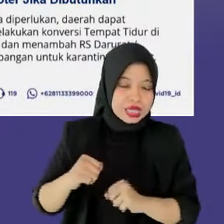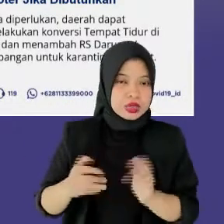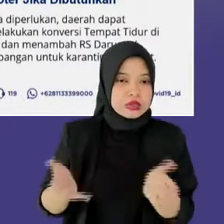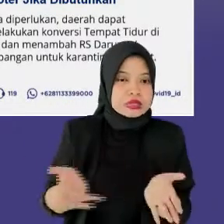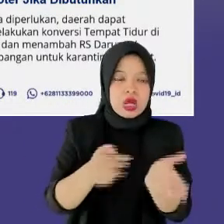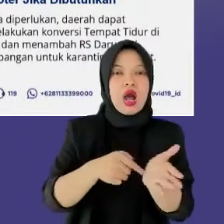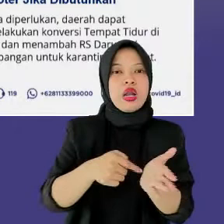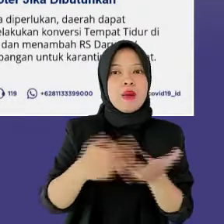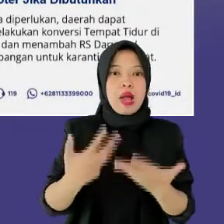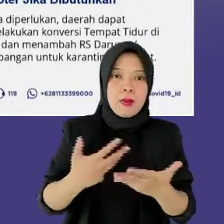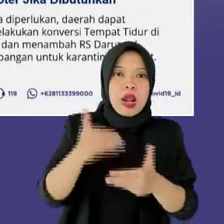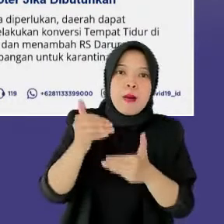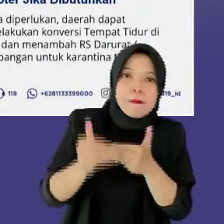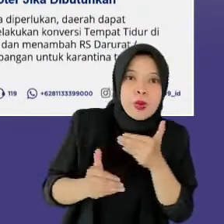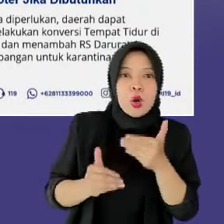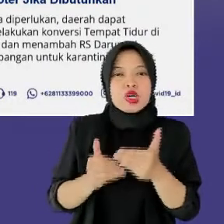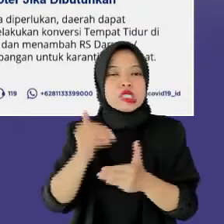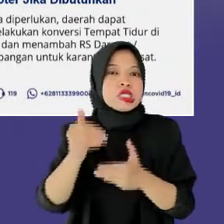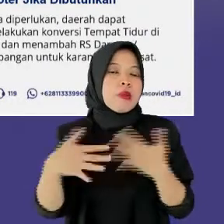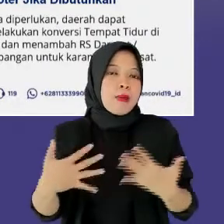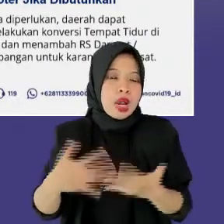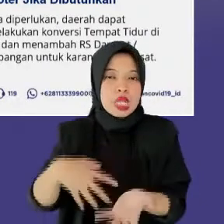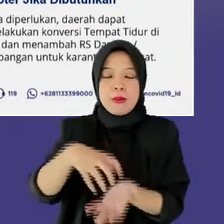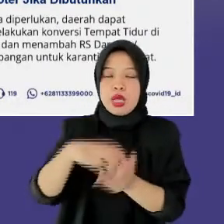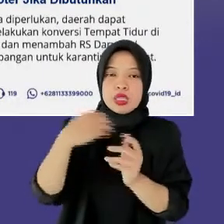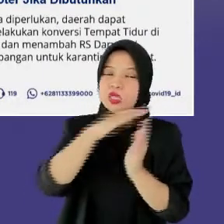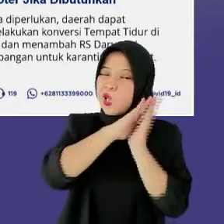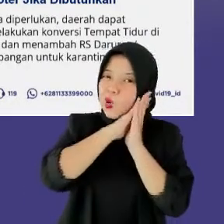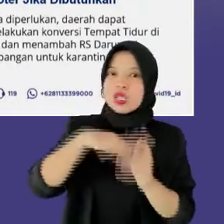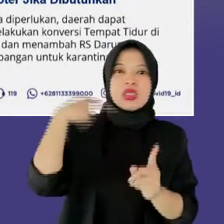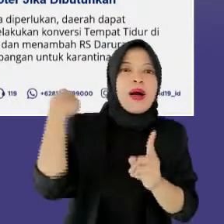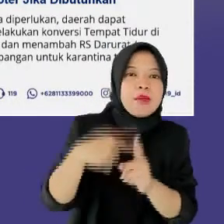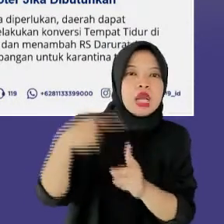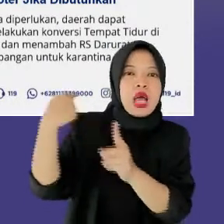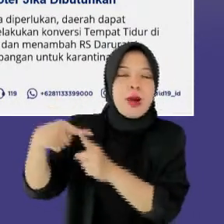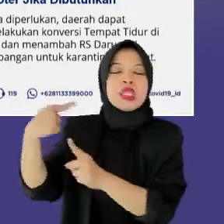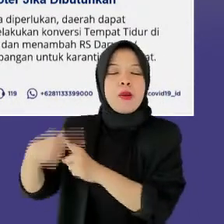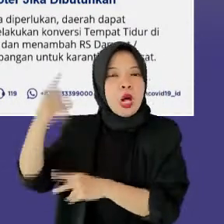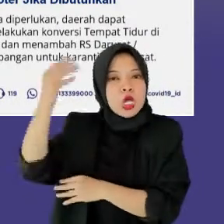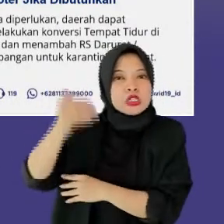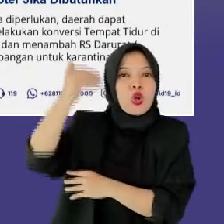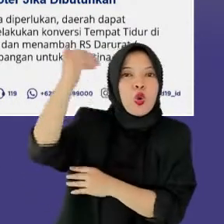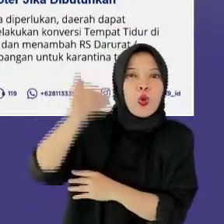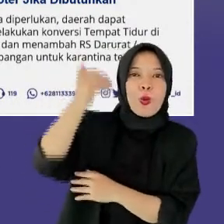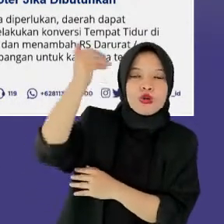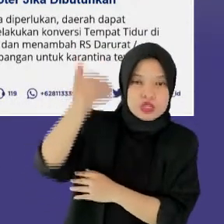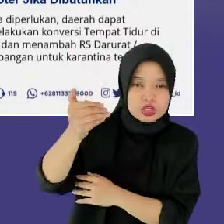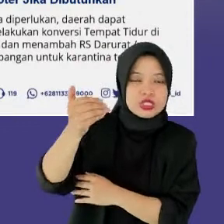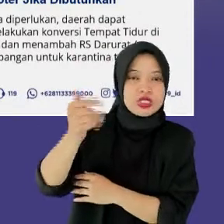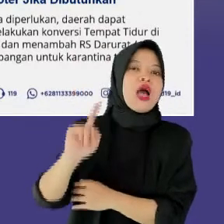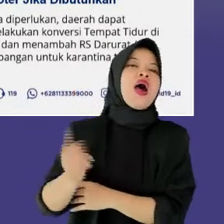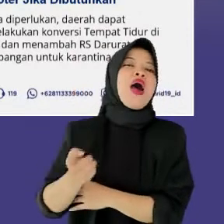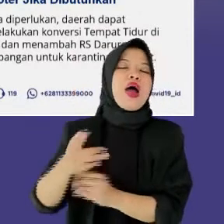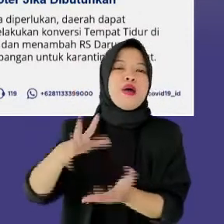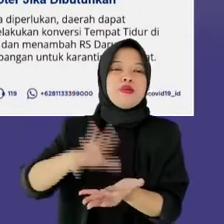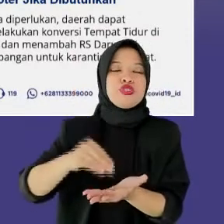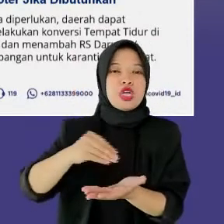bagaimana dinamikanya berjalan sampai dengan penambahan-penambahan upaya penambahan tempat tidur di isolasi